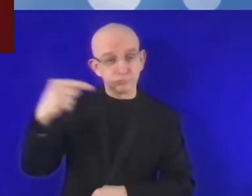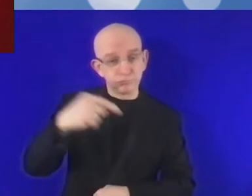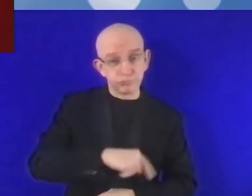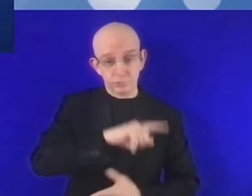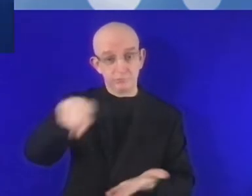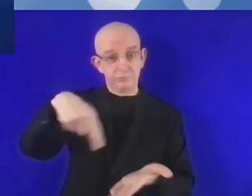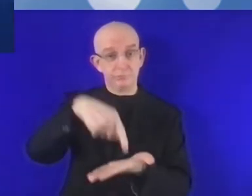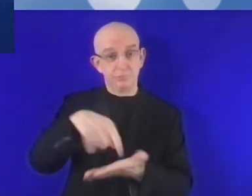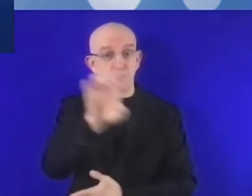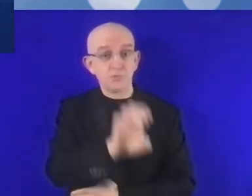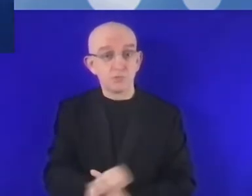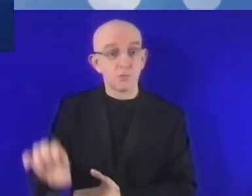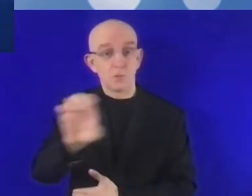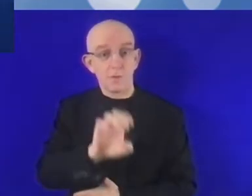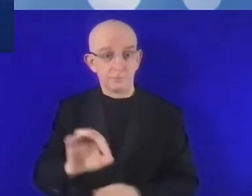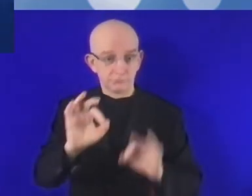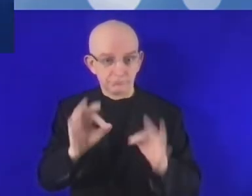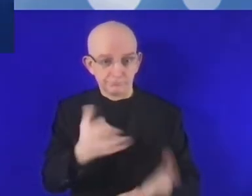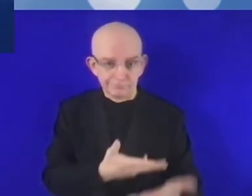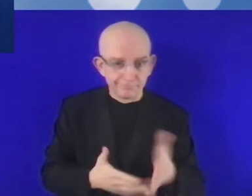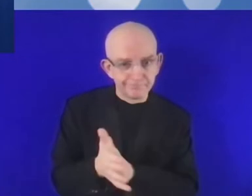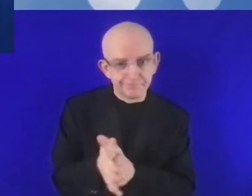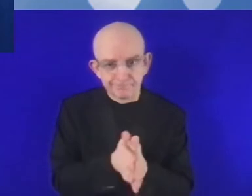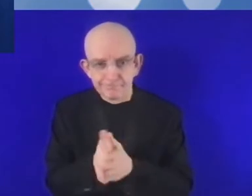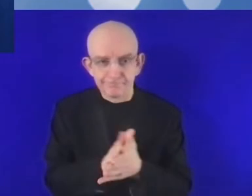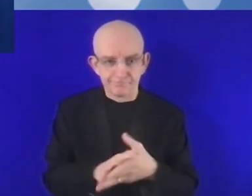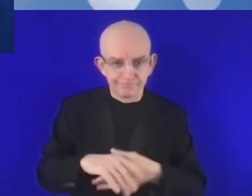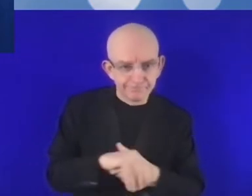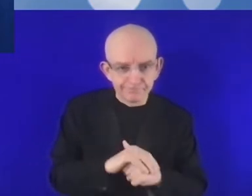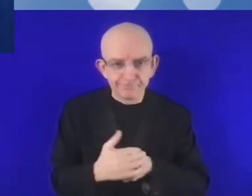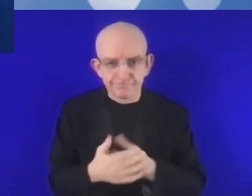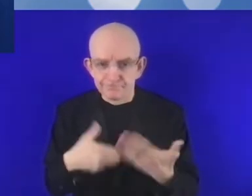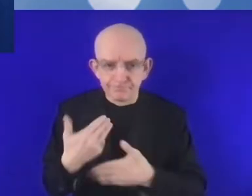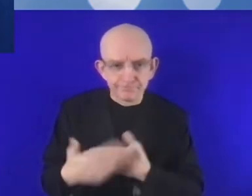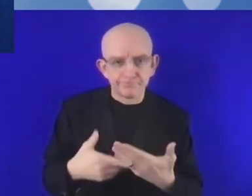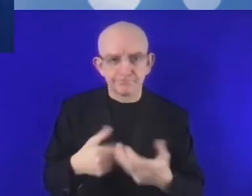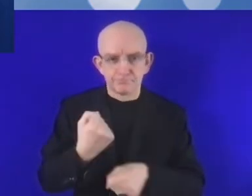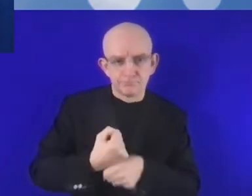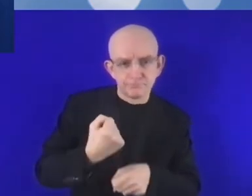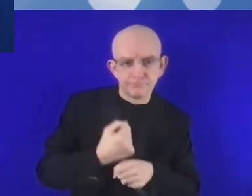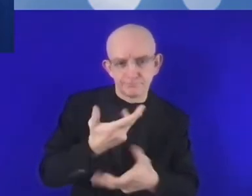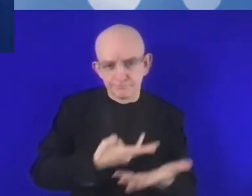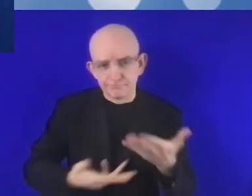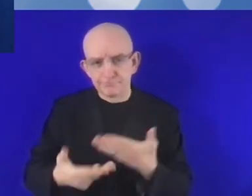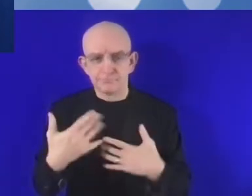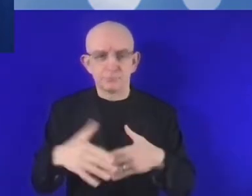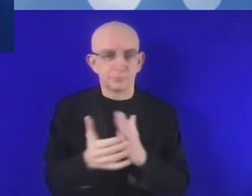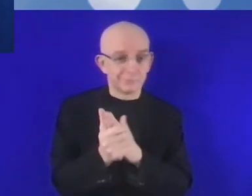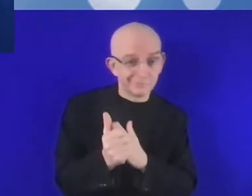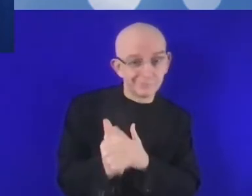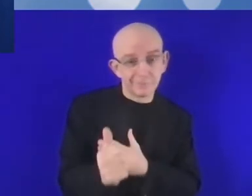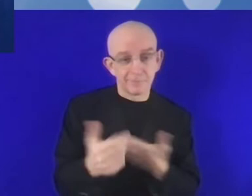بعضكم جاء من أماكن بعيدة لأوروبا المركزية إلى هذه المنطقة التي